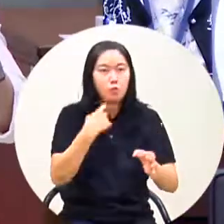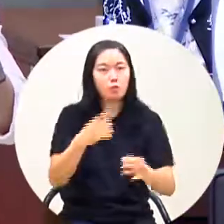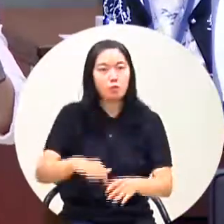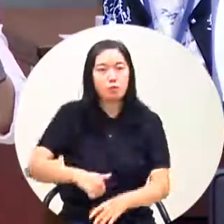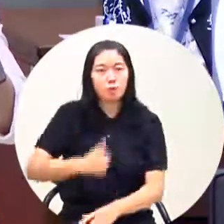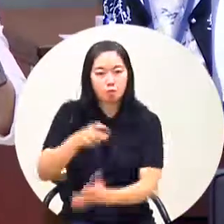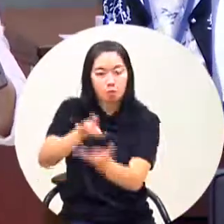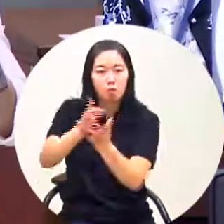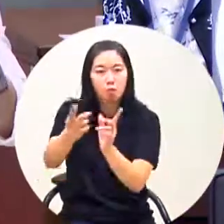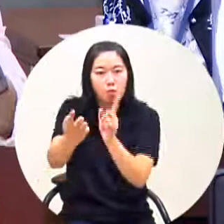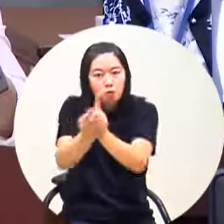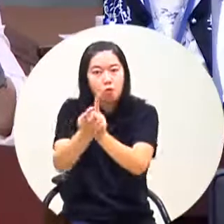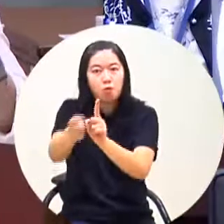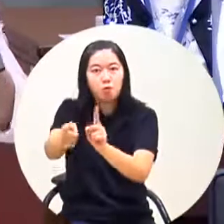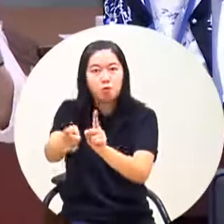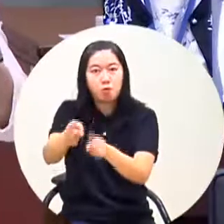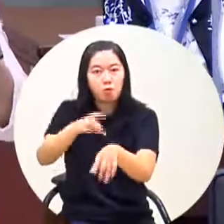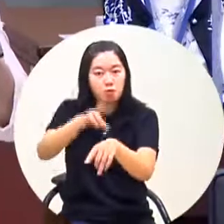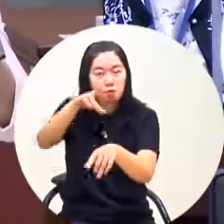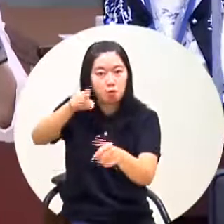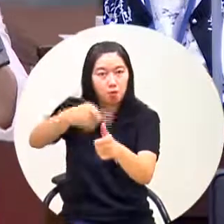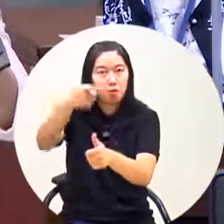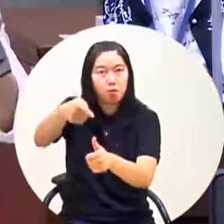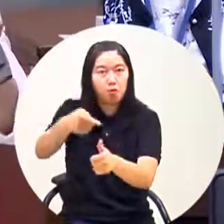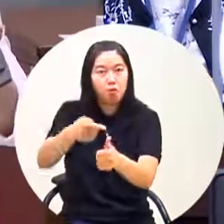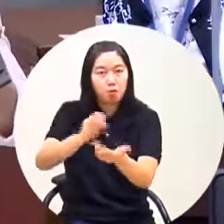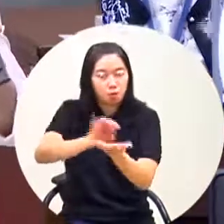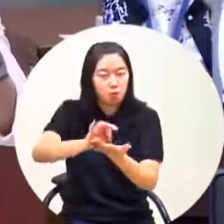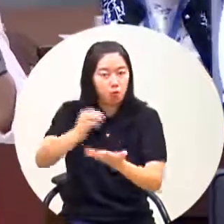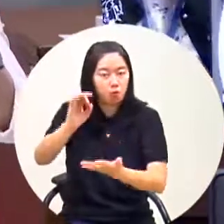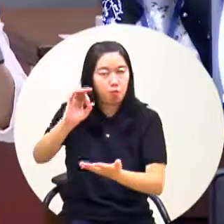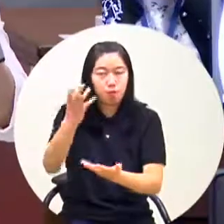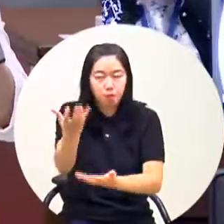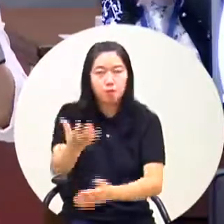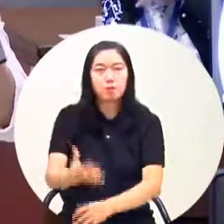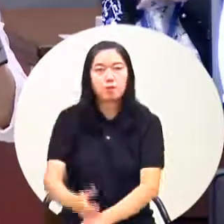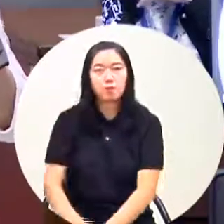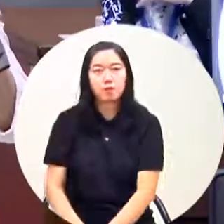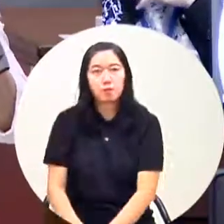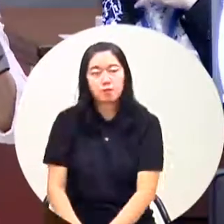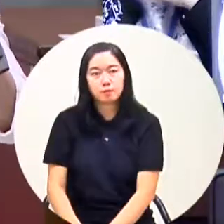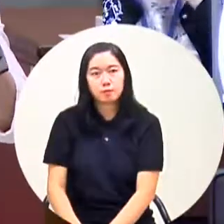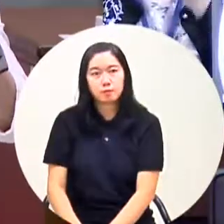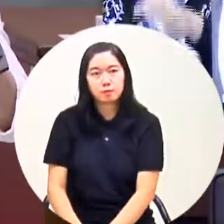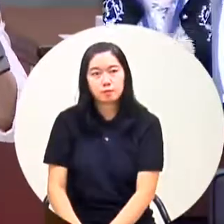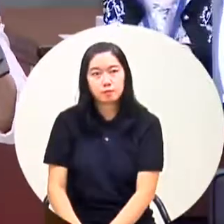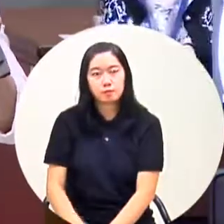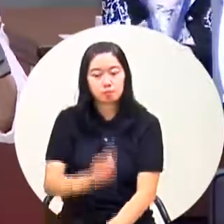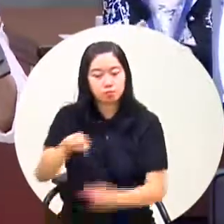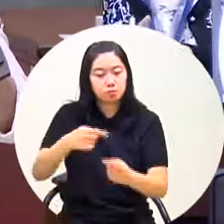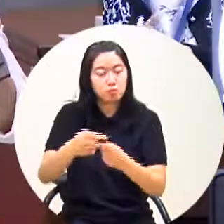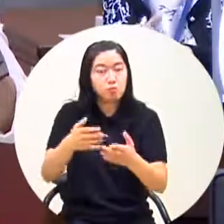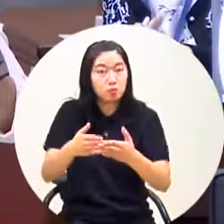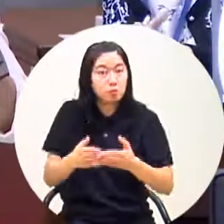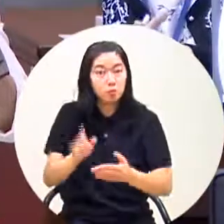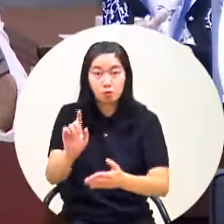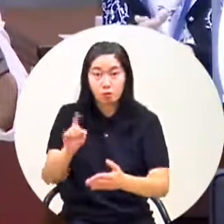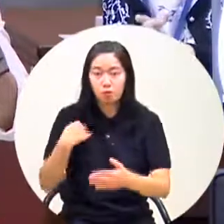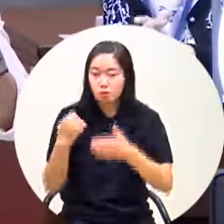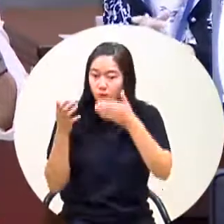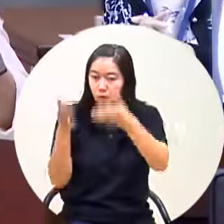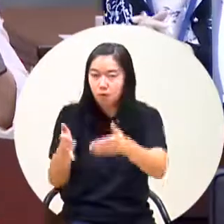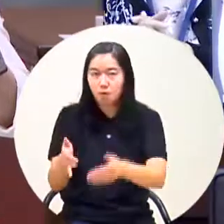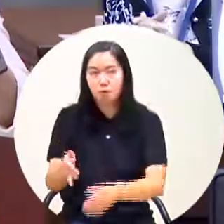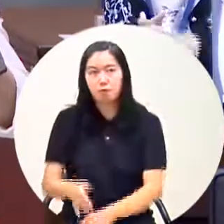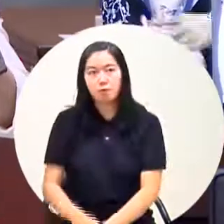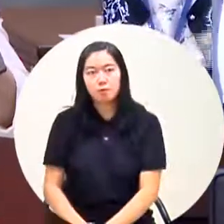高雄市民他使用最多的一个地方嘛，所以咱应该爱特别针对这哦。